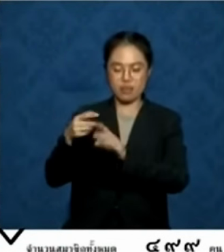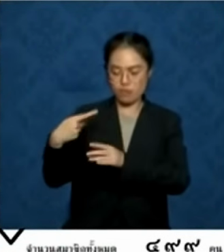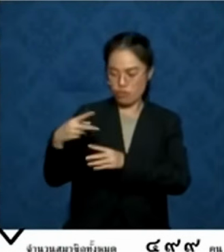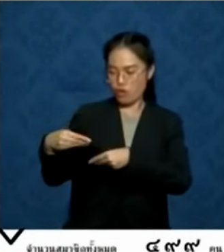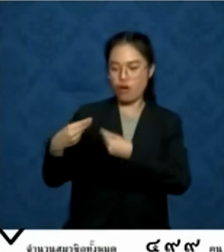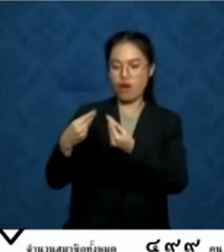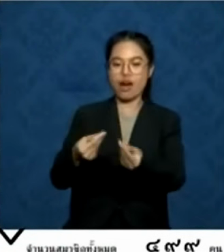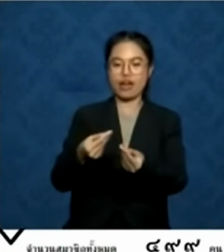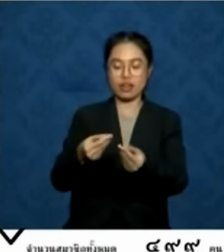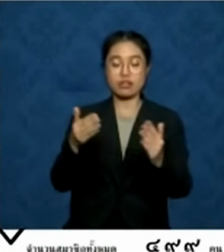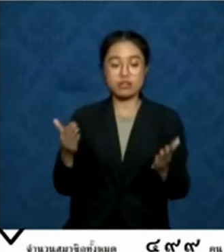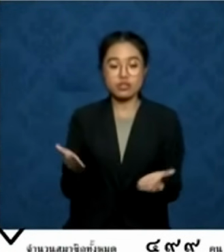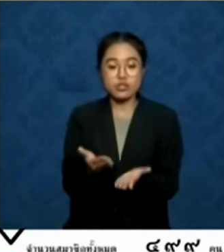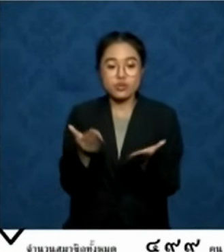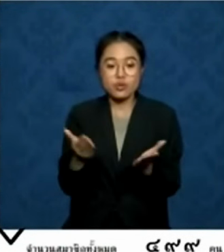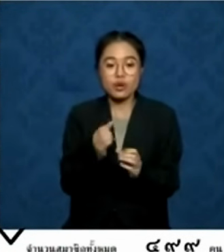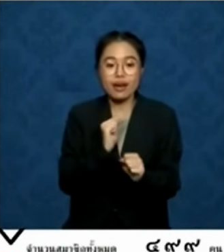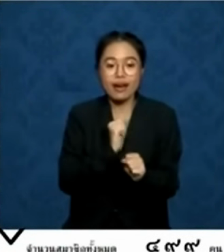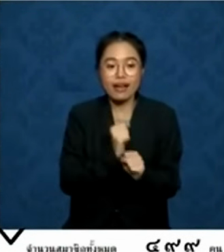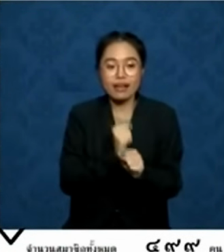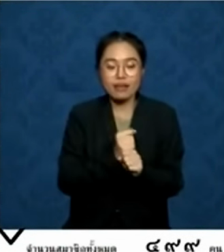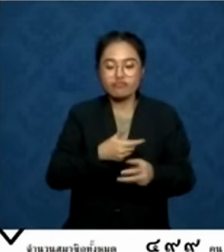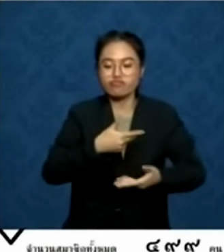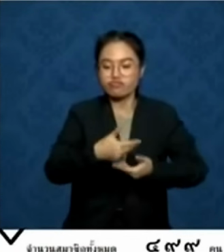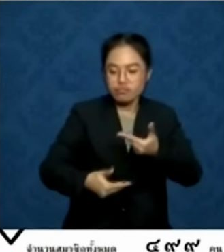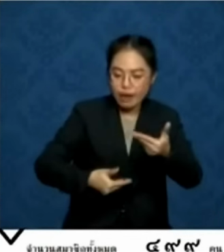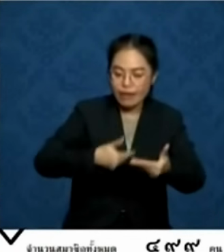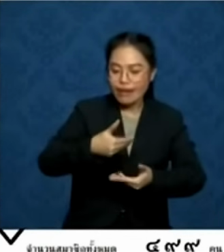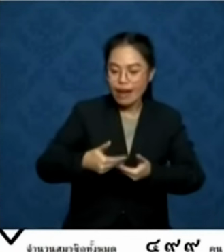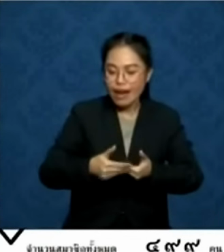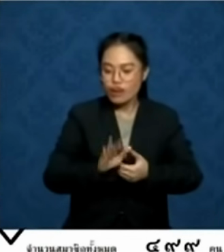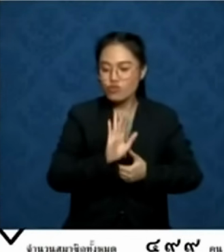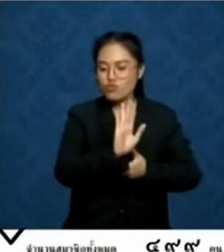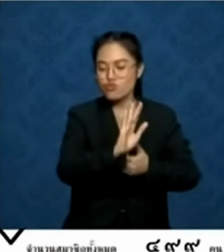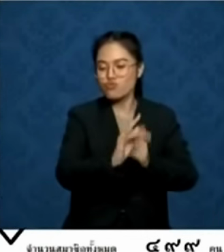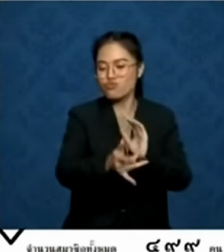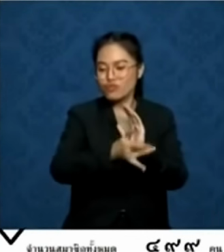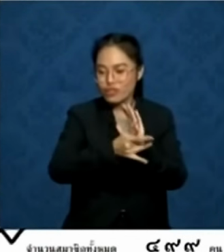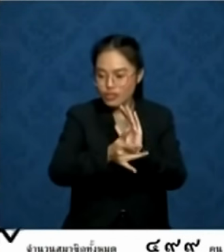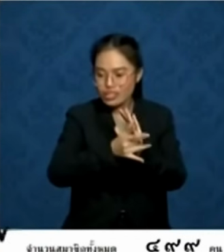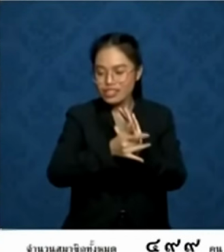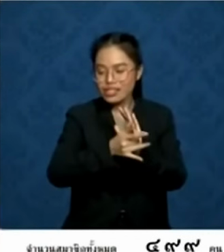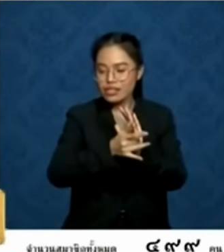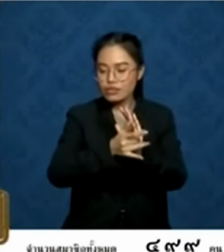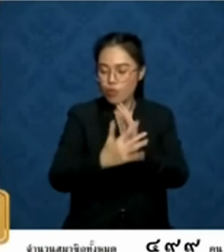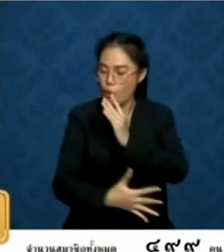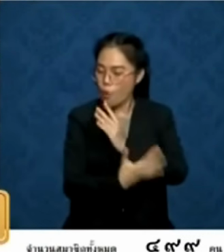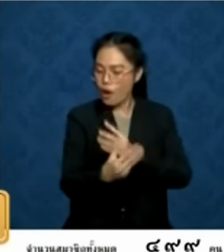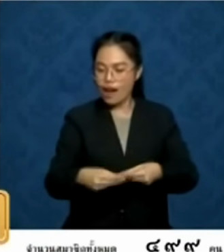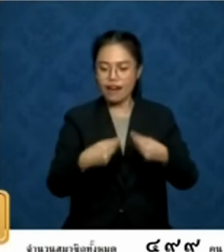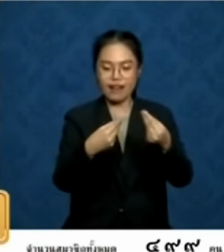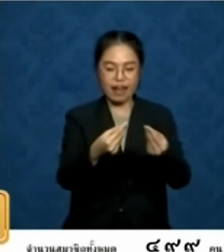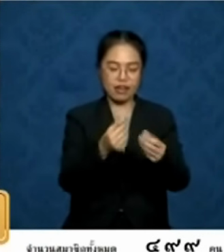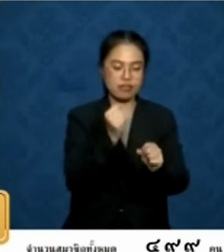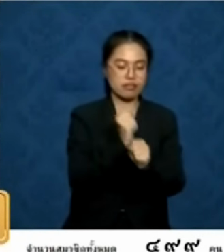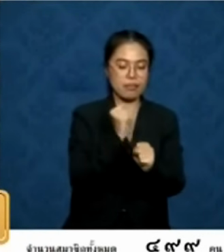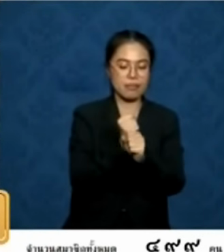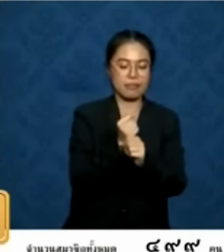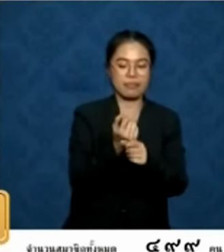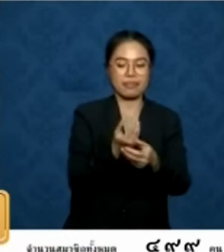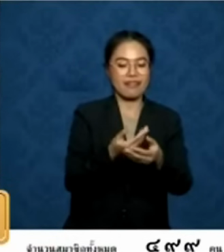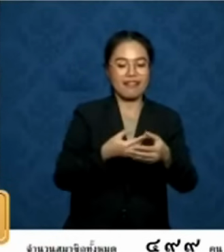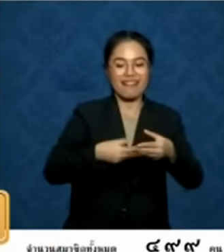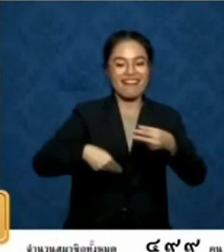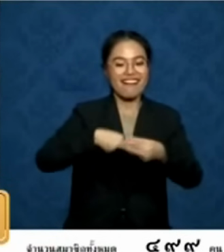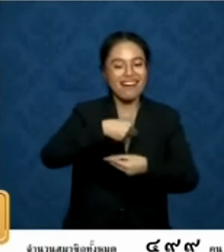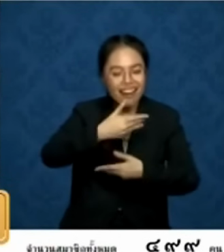และส่งเสริมการใช้แพลตฟอร์มการตลาดดิจิตอลเพิ่มโอกาสในการสร้างรายได้ให้กลุ่มเกษตรกรและวิสาห